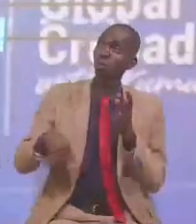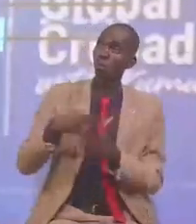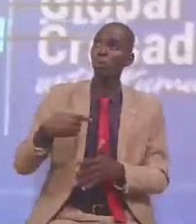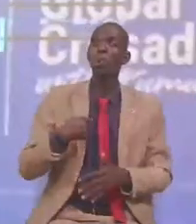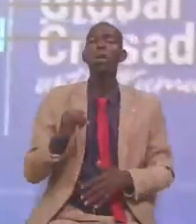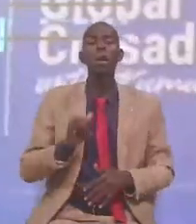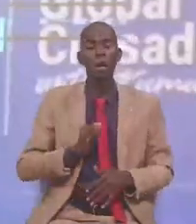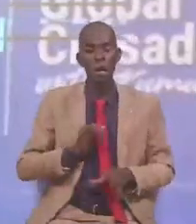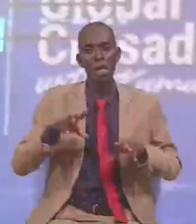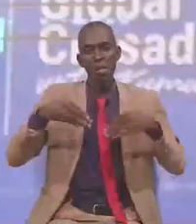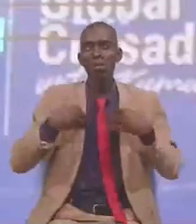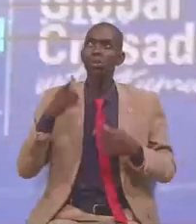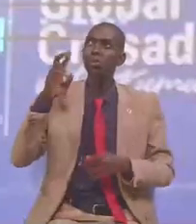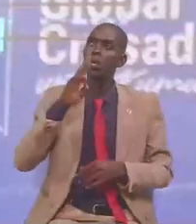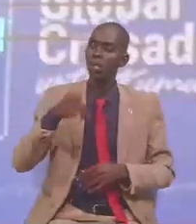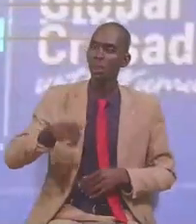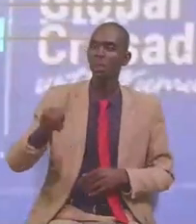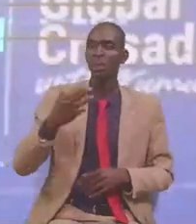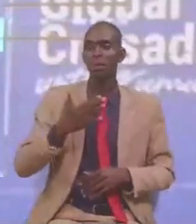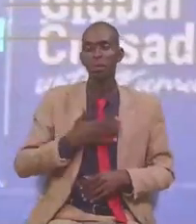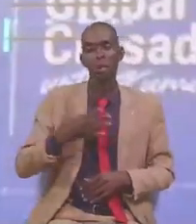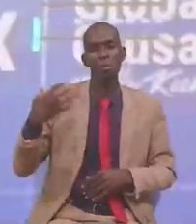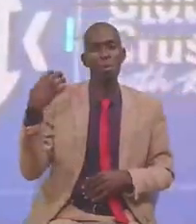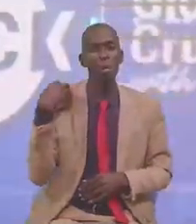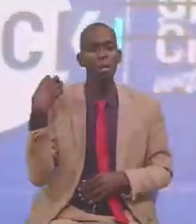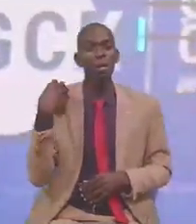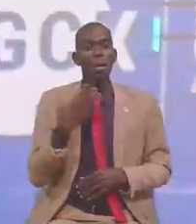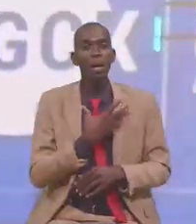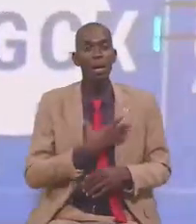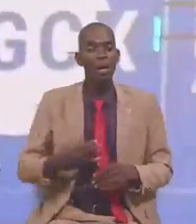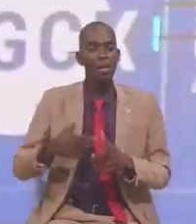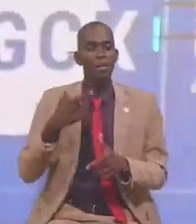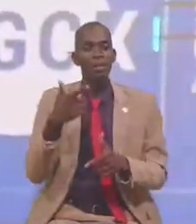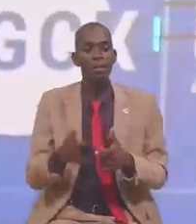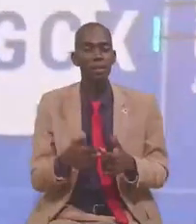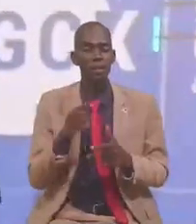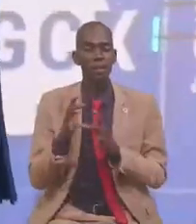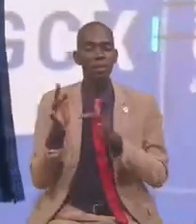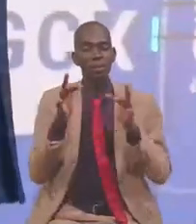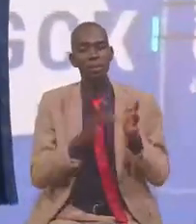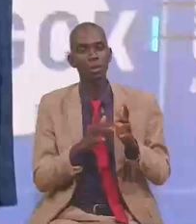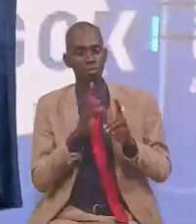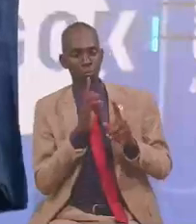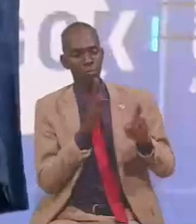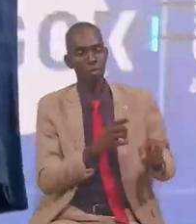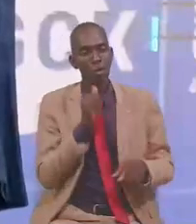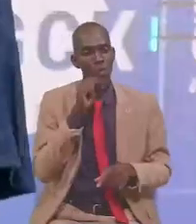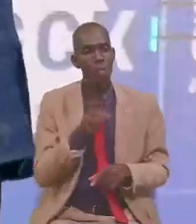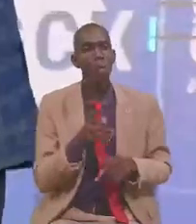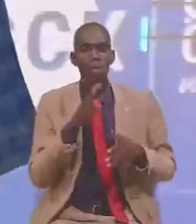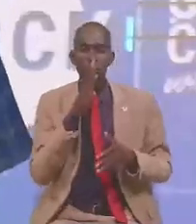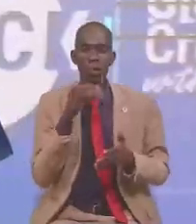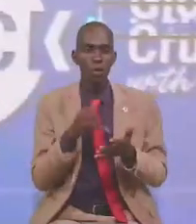ceci, tu es mon Seigneur, tu es mon Maître. Et Jésus lui dit, femme, ta foi